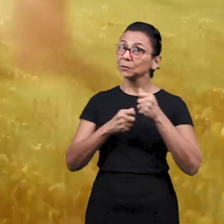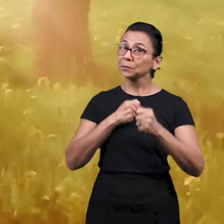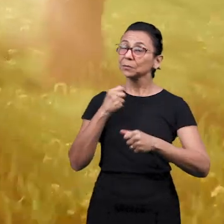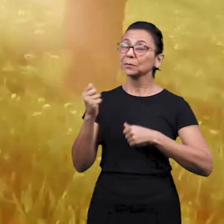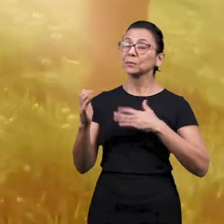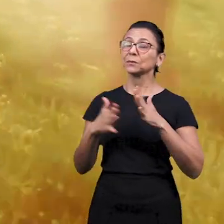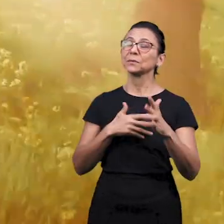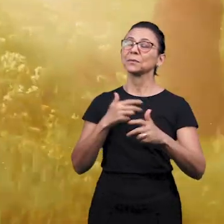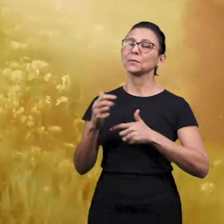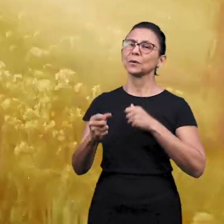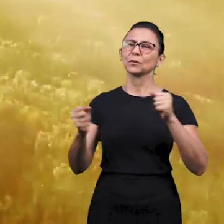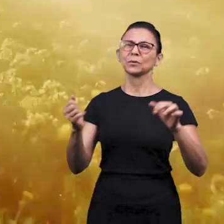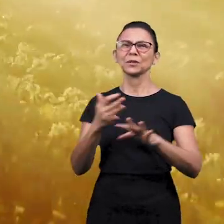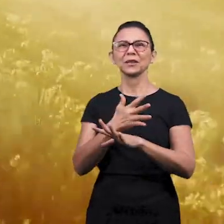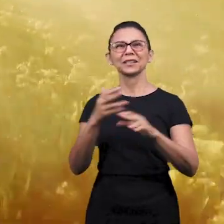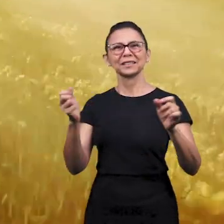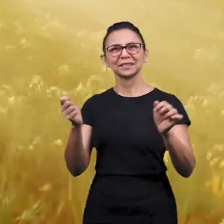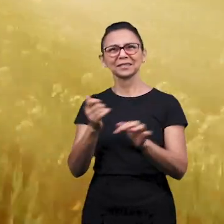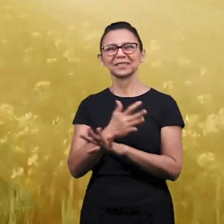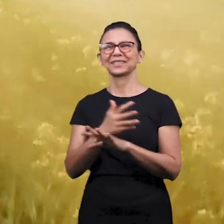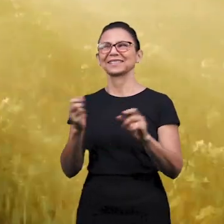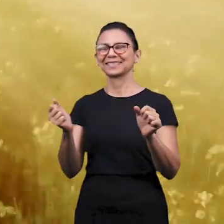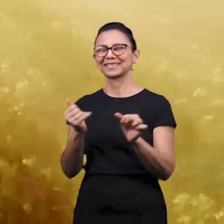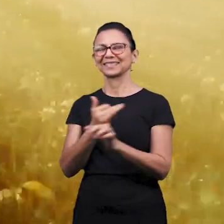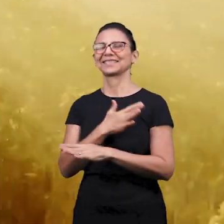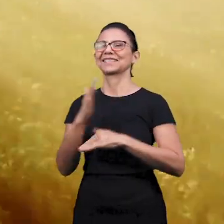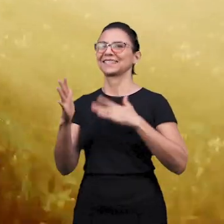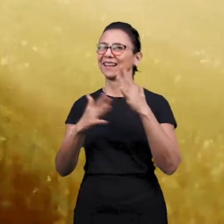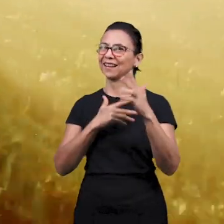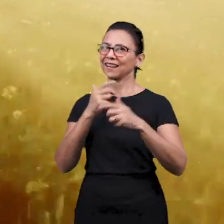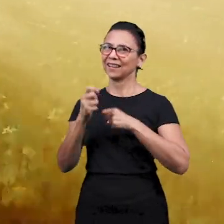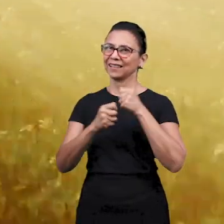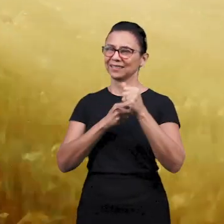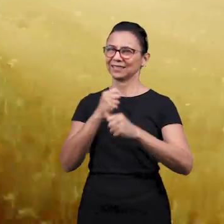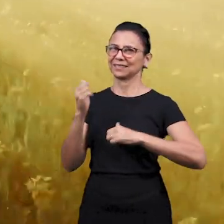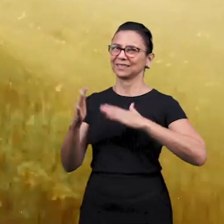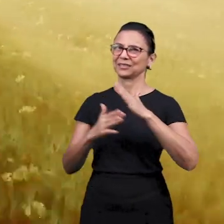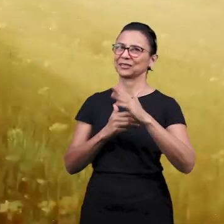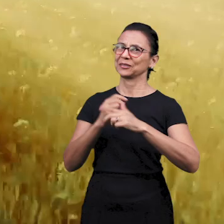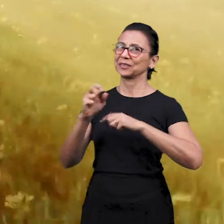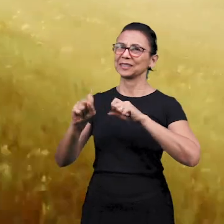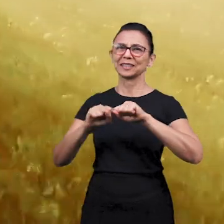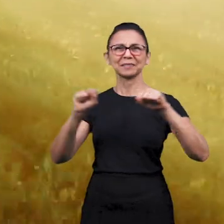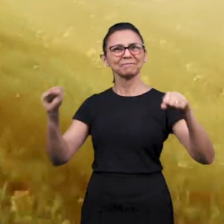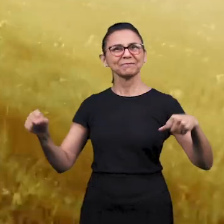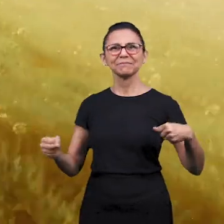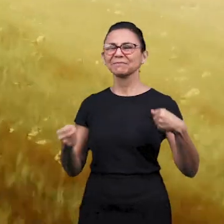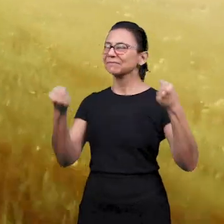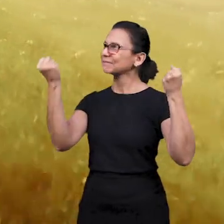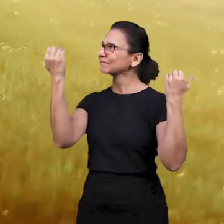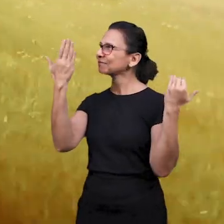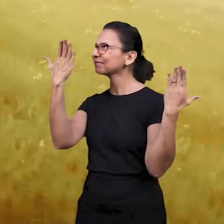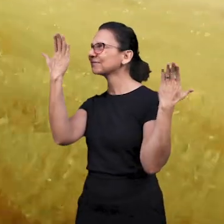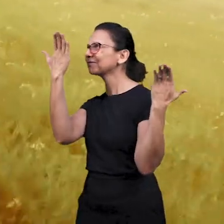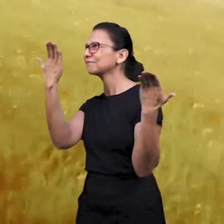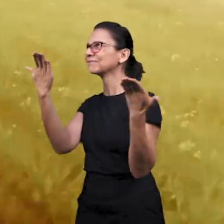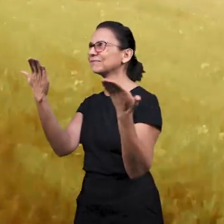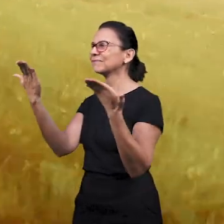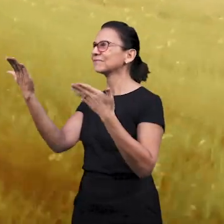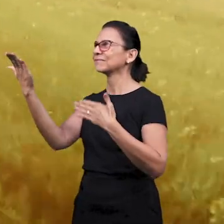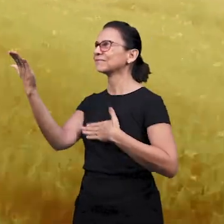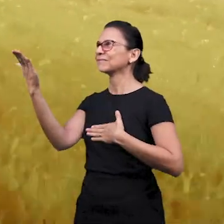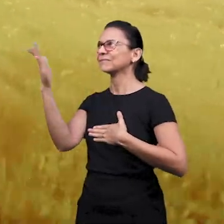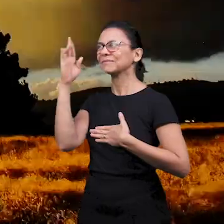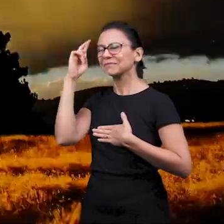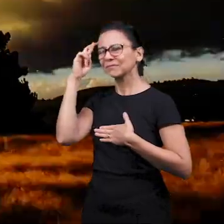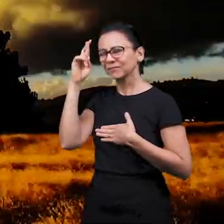Аллилуйя! О, слава! Аллилуйя! Любовью ты наполнил жизнь мою. Аллилуйя!